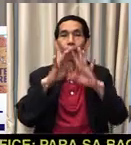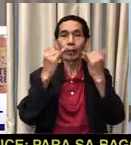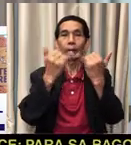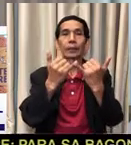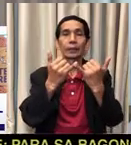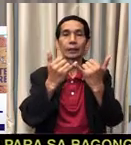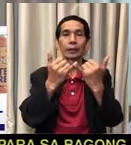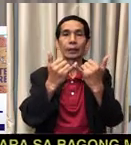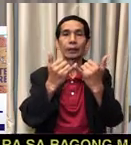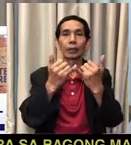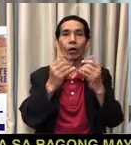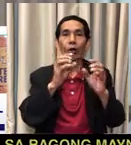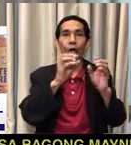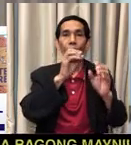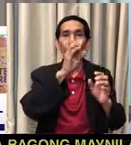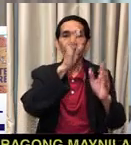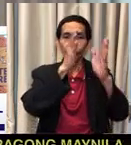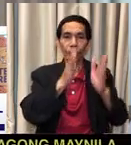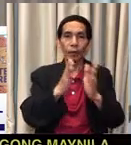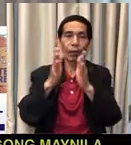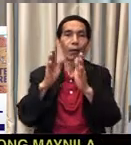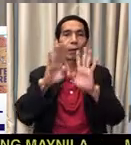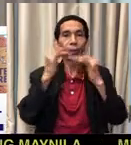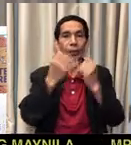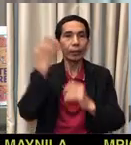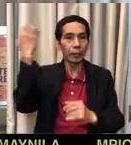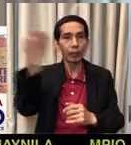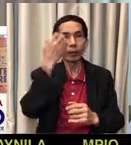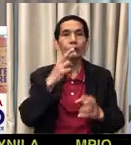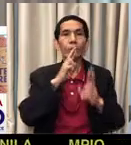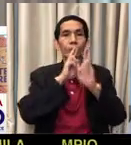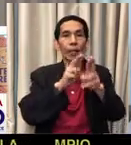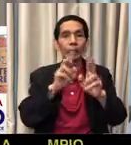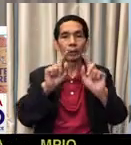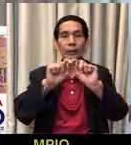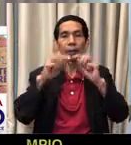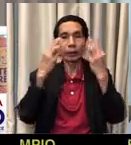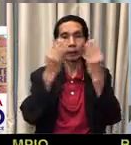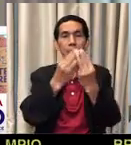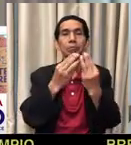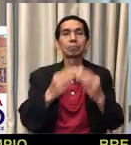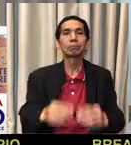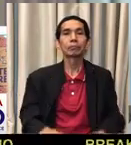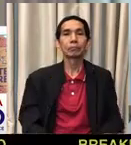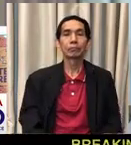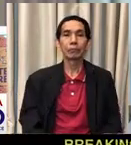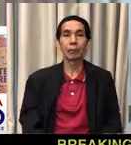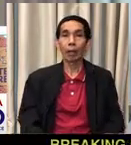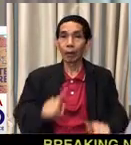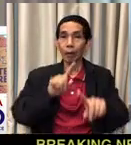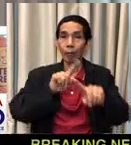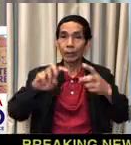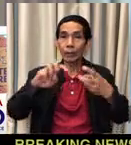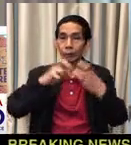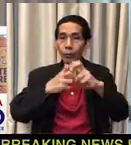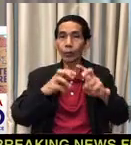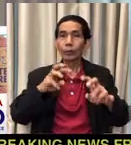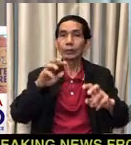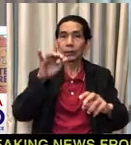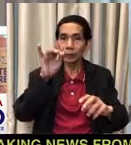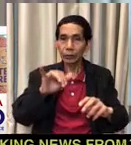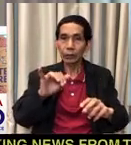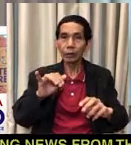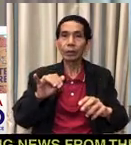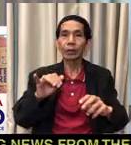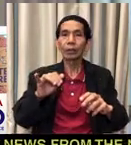barangay, no, respective barangay, yung Barangay Emergency Response Team. But the problem with that, siyempre,